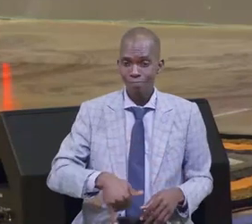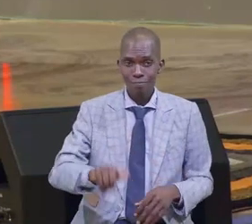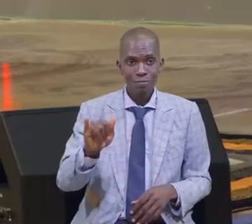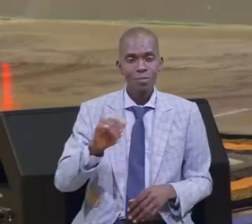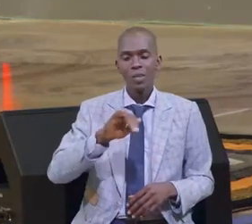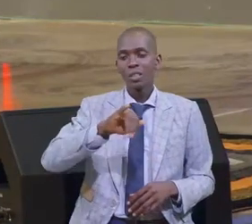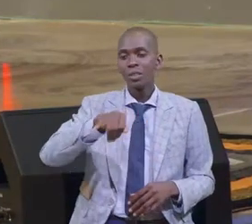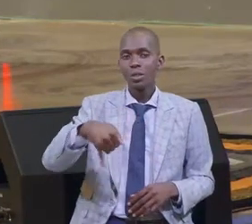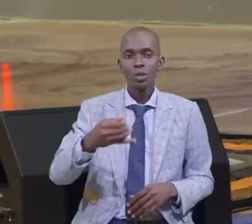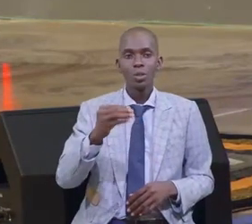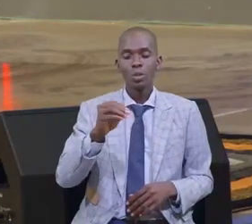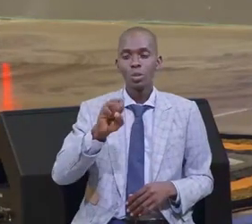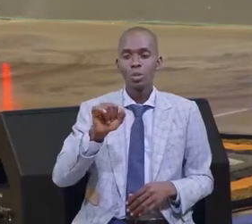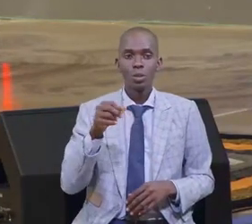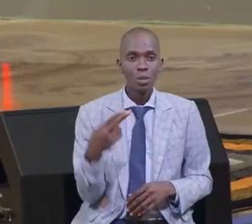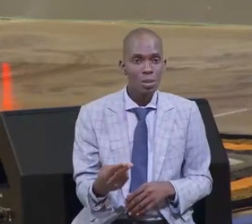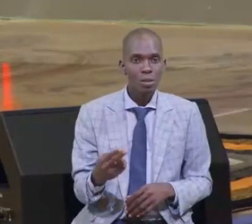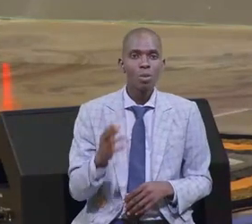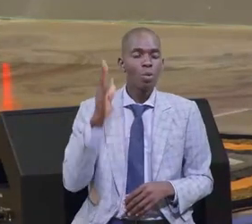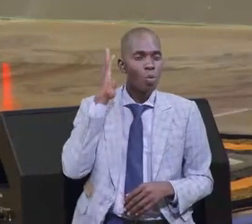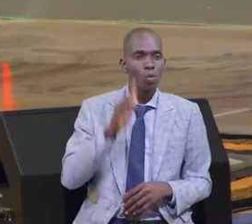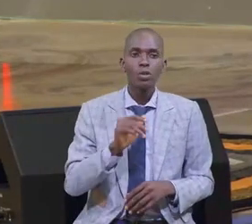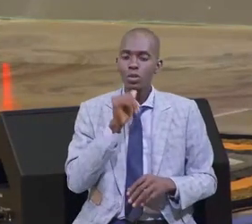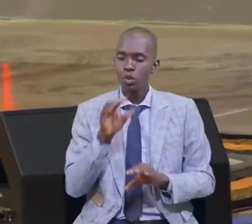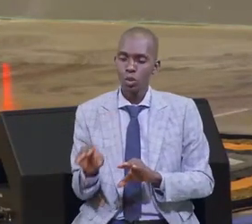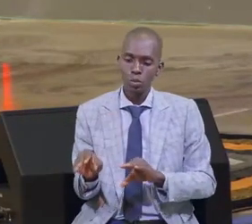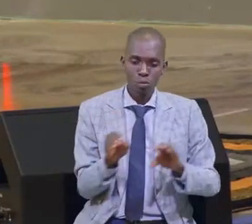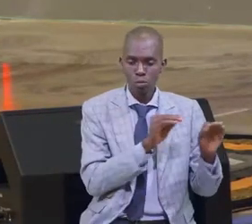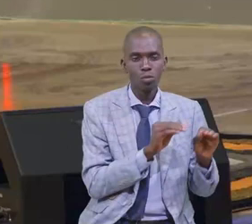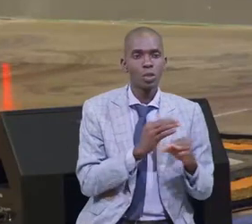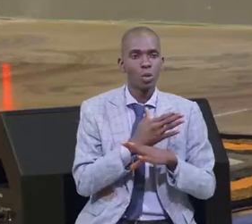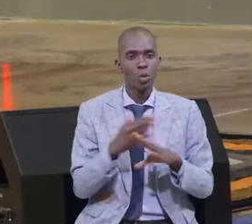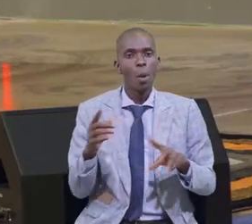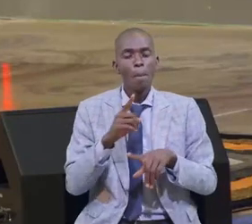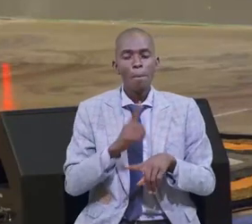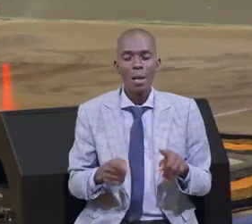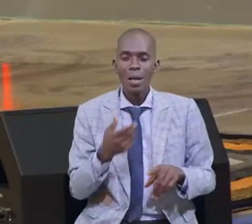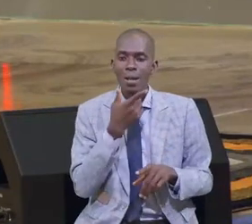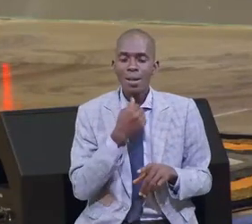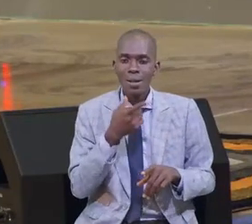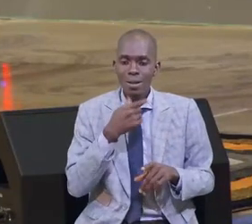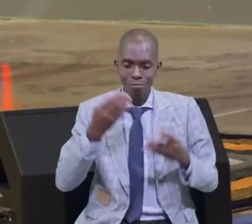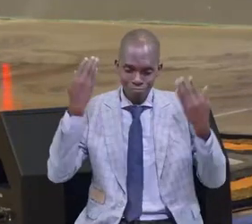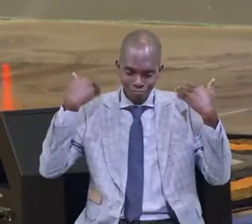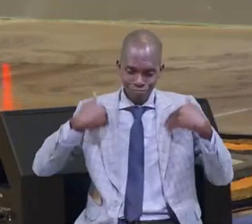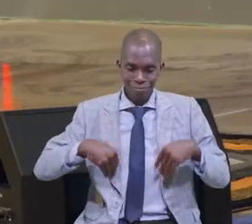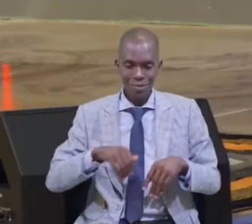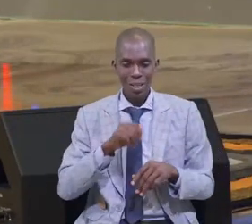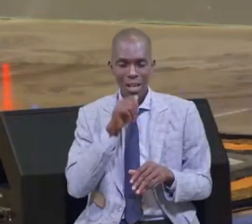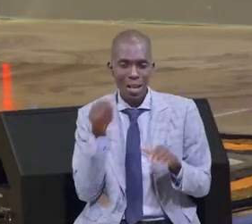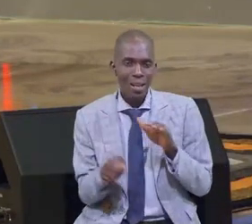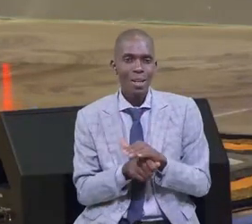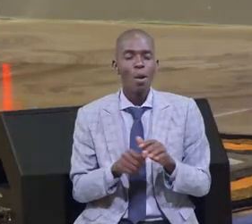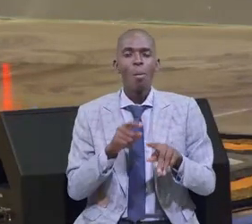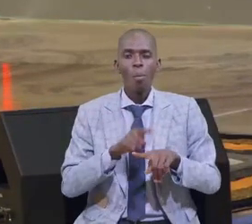se détourna point de lui. Et il se déguisa. Il voudrait toujours